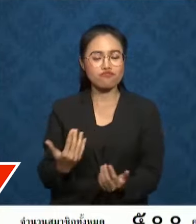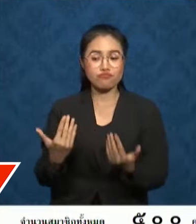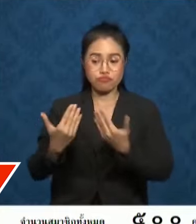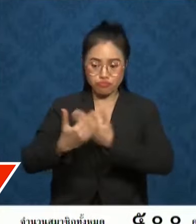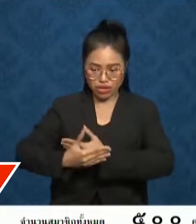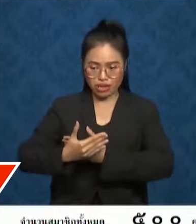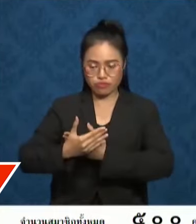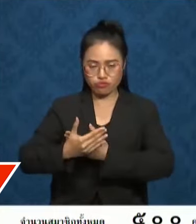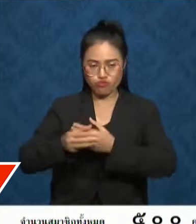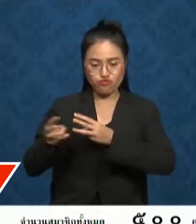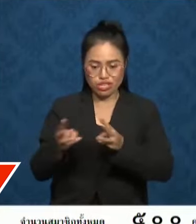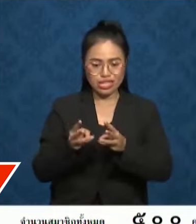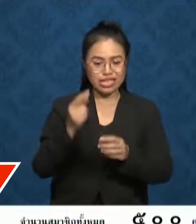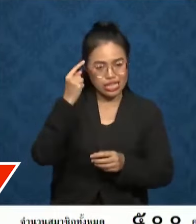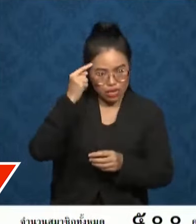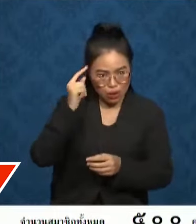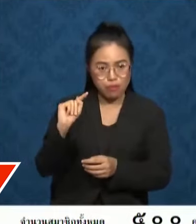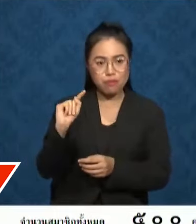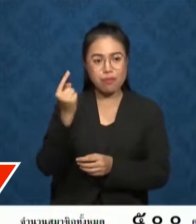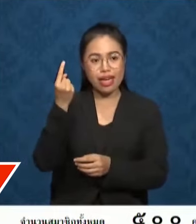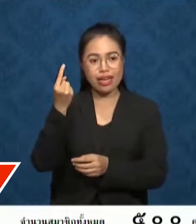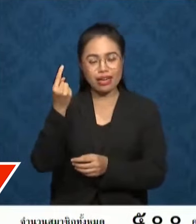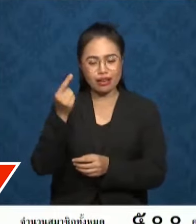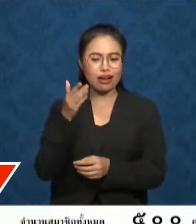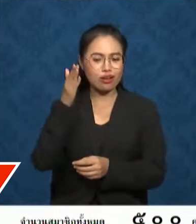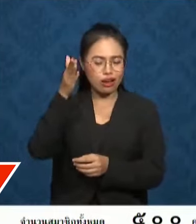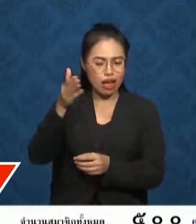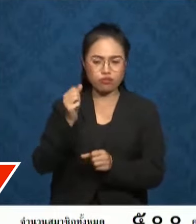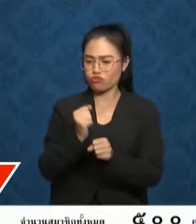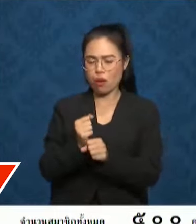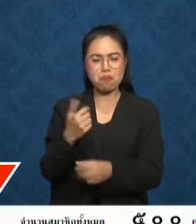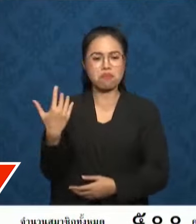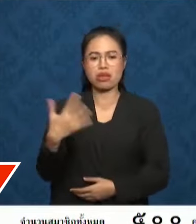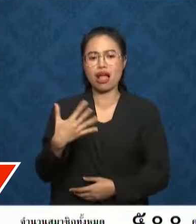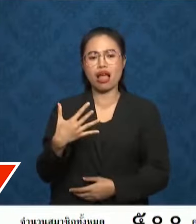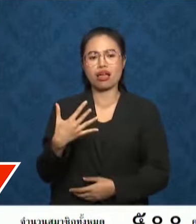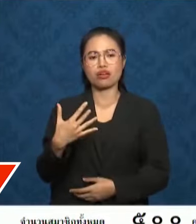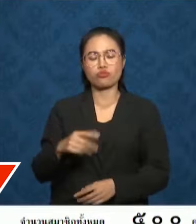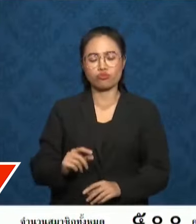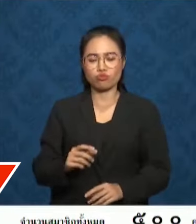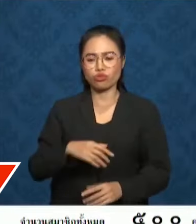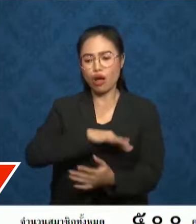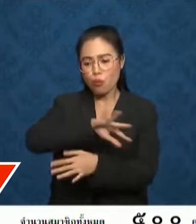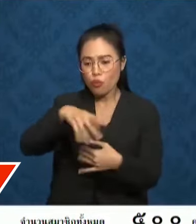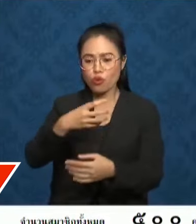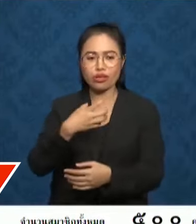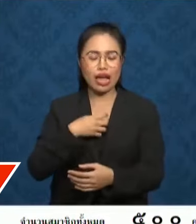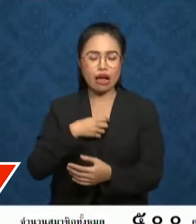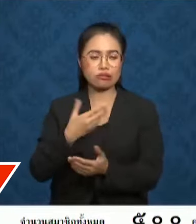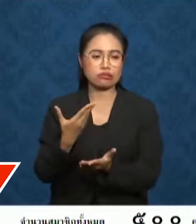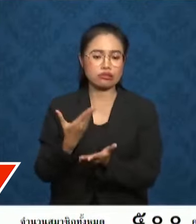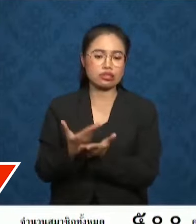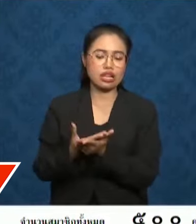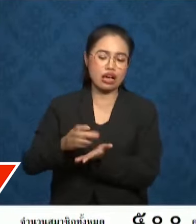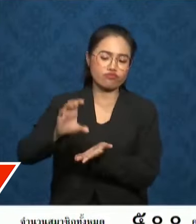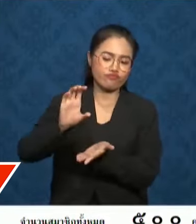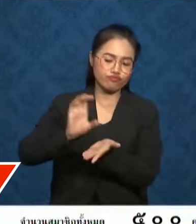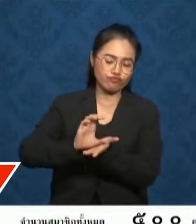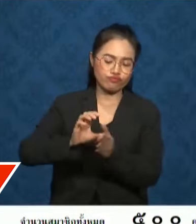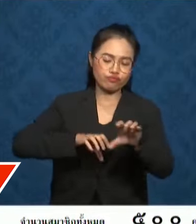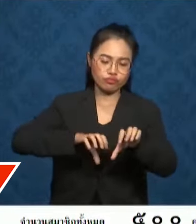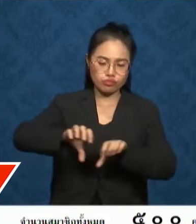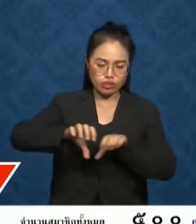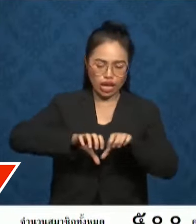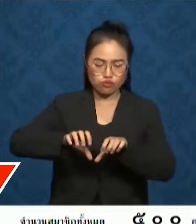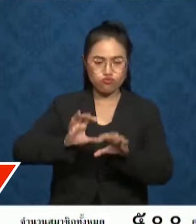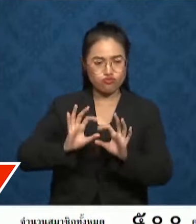ให้รับมอกัความท้าทายใอนาคตก็ไม่ได้เราทกคนครัต้องการระบบงบประมาณทดกวานี้ประชาชนคนไ